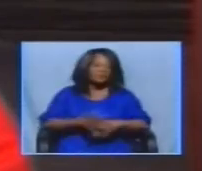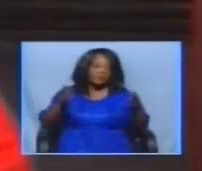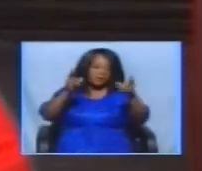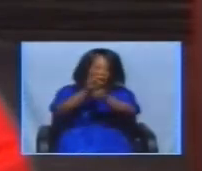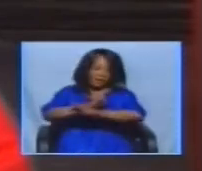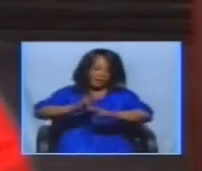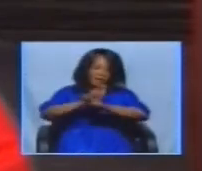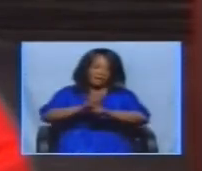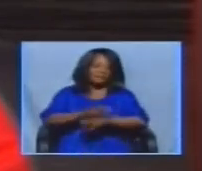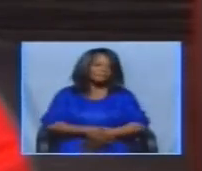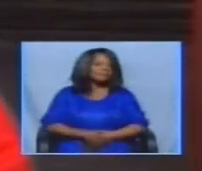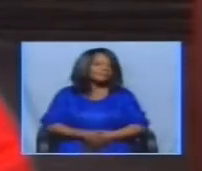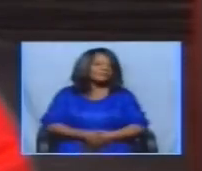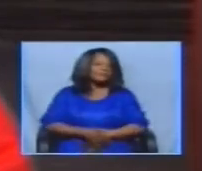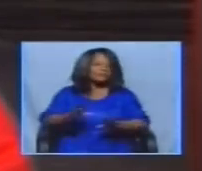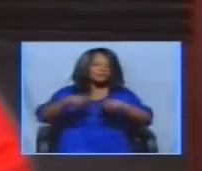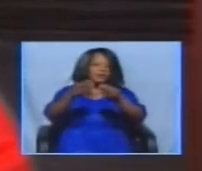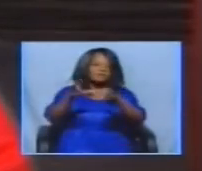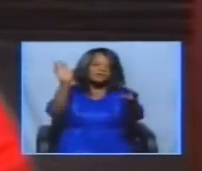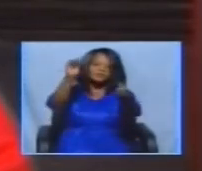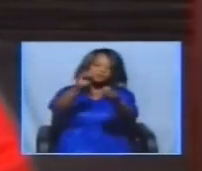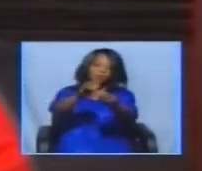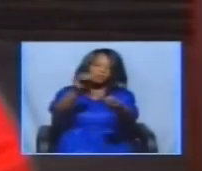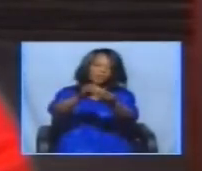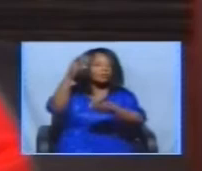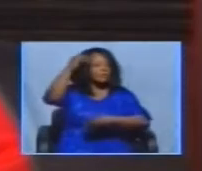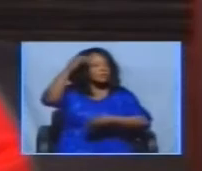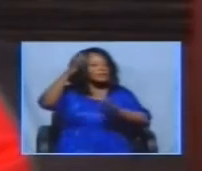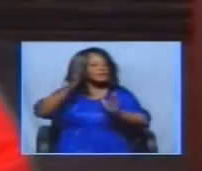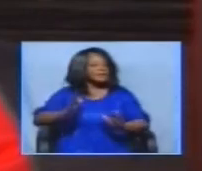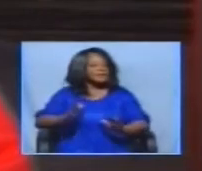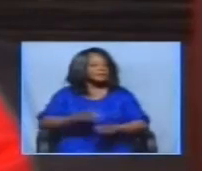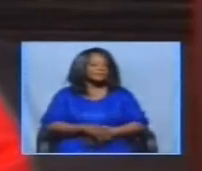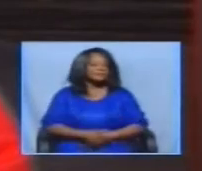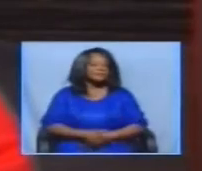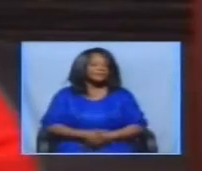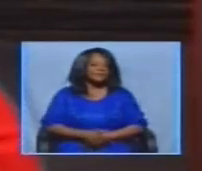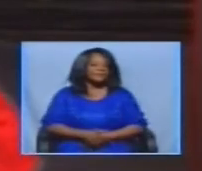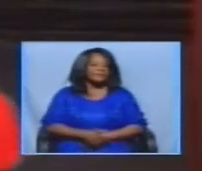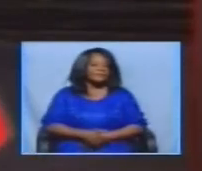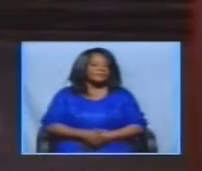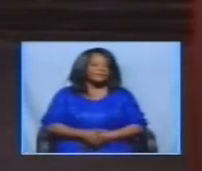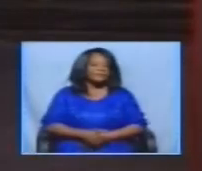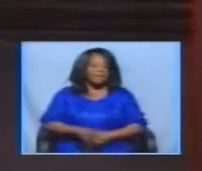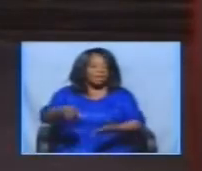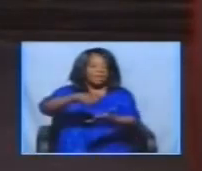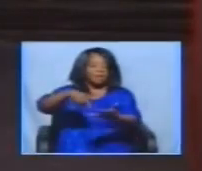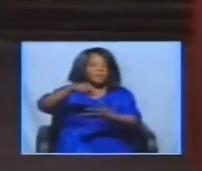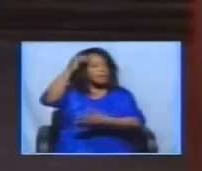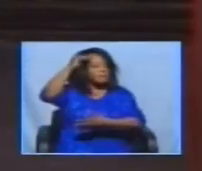Ni pamula ndo kutupila ma ministers hawe inge kuno kuluwa pula. Elo kabili pama ministers hawa batu pela.